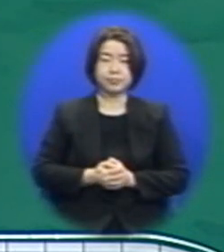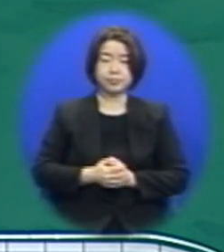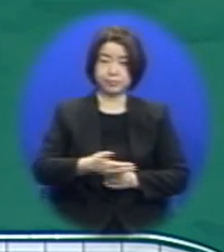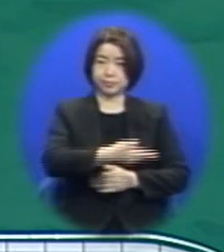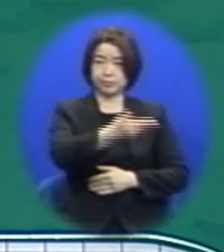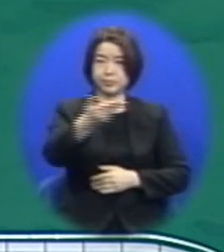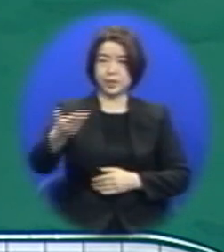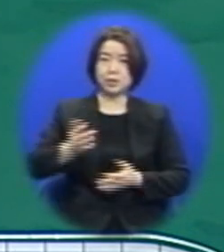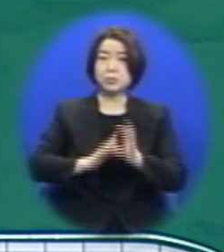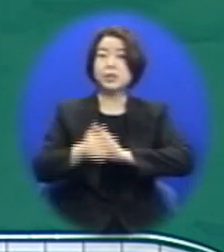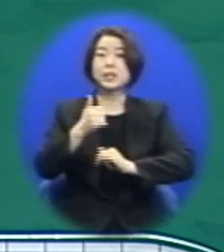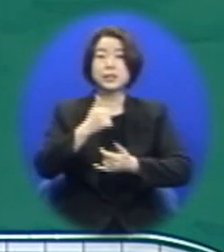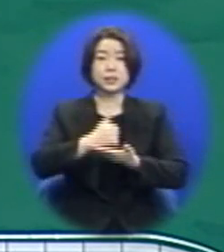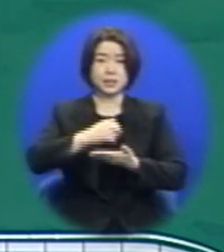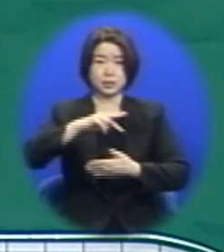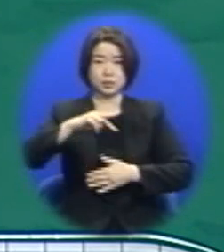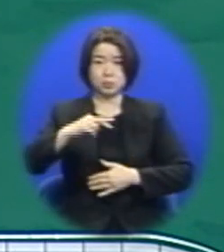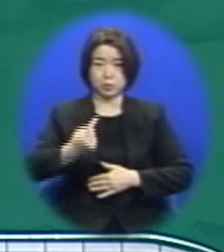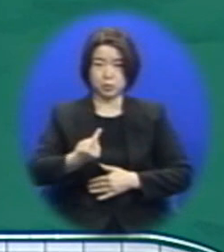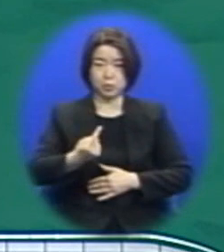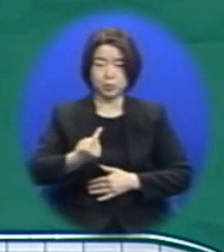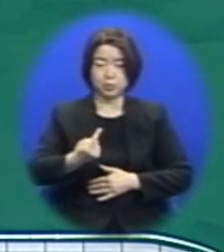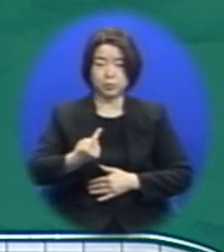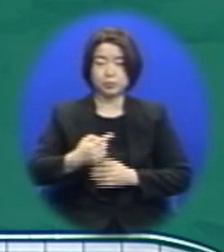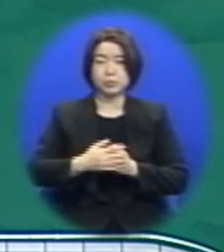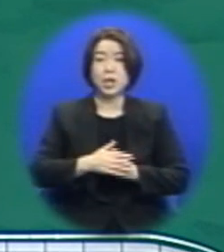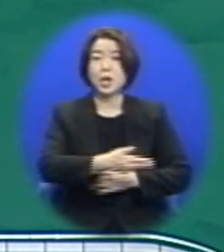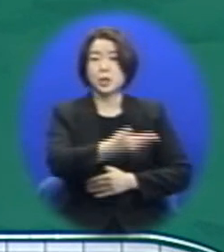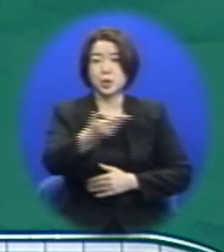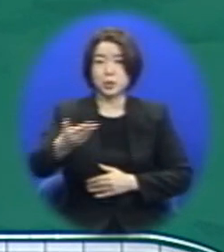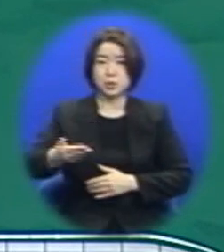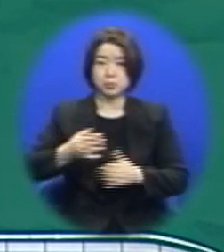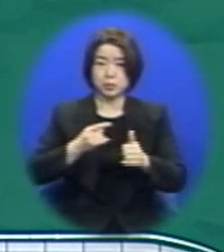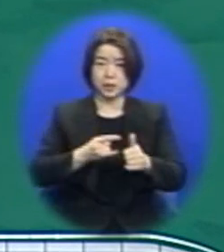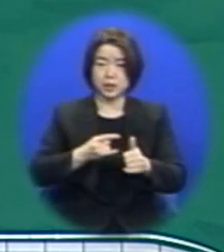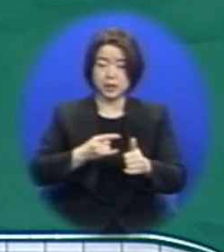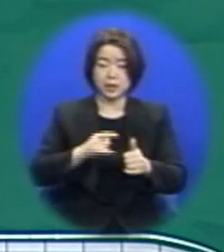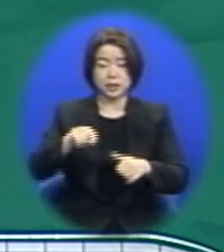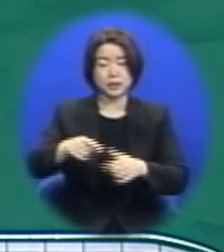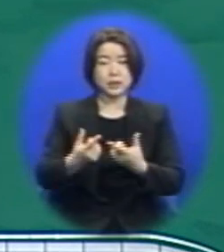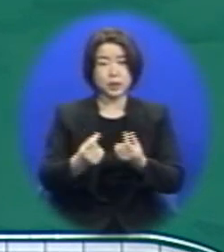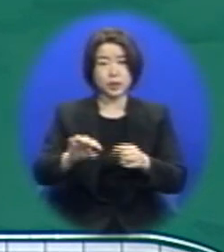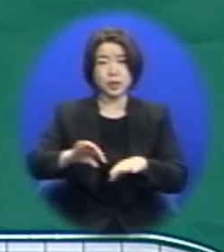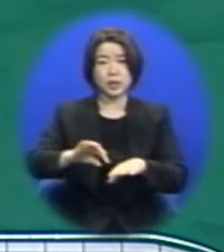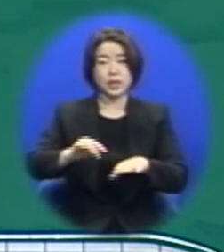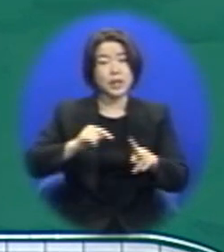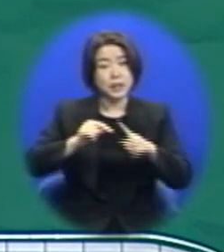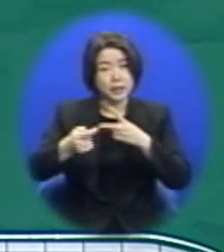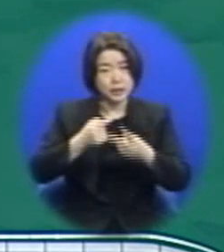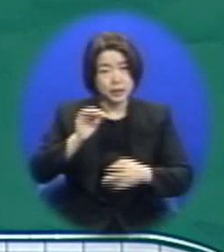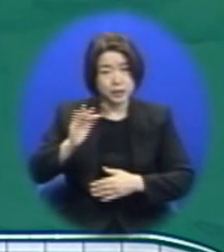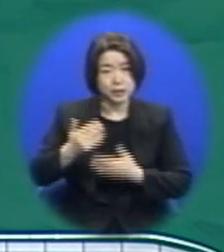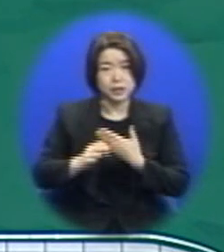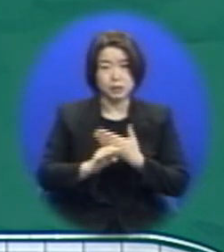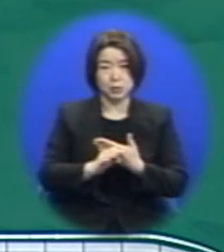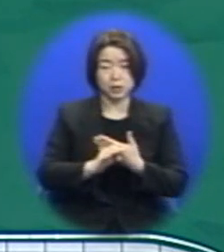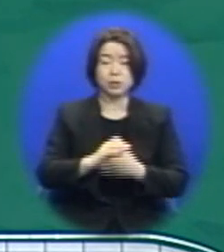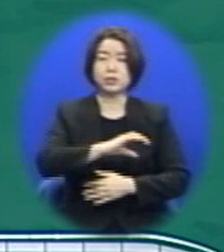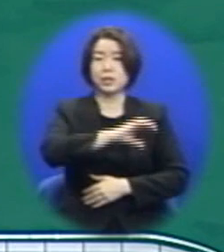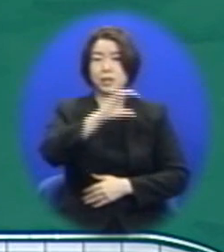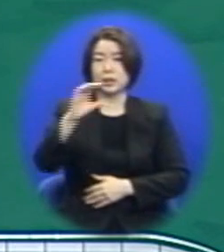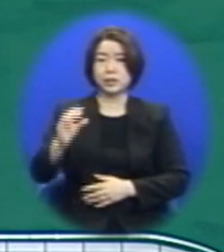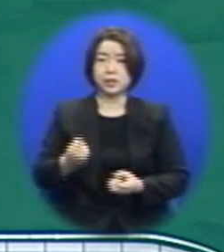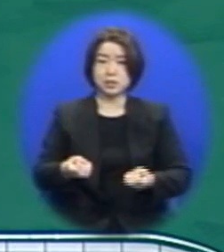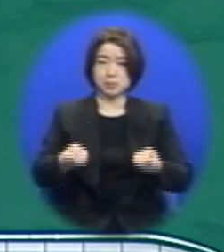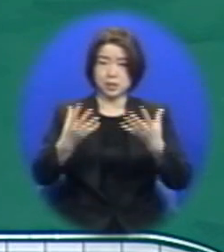여러분, 예수님도 여러분에게 그렇게 이해가 되면 성탄절은